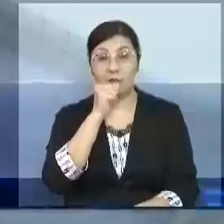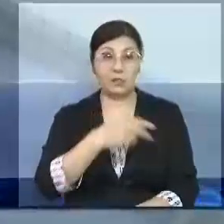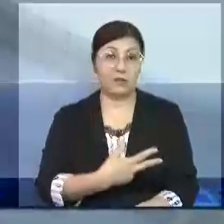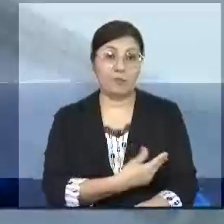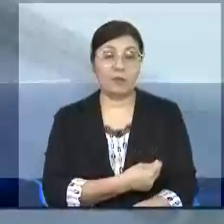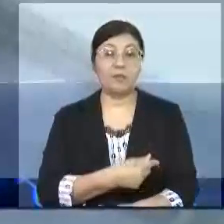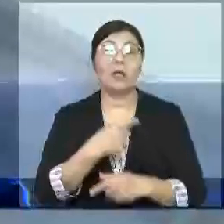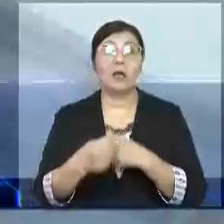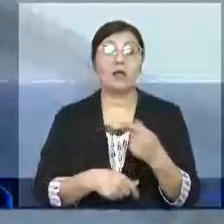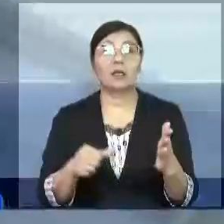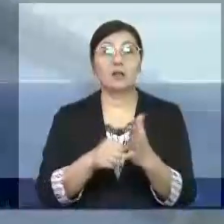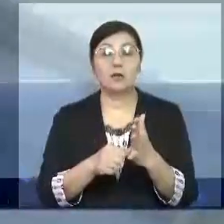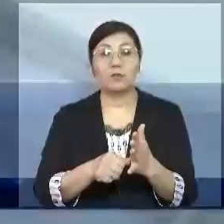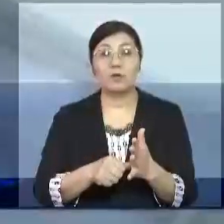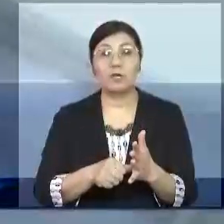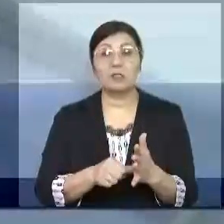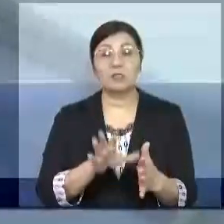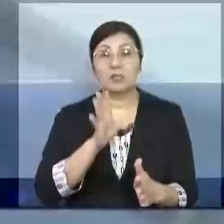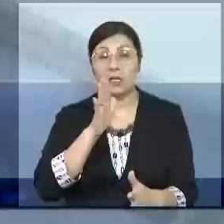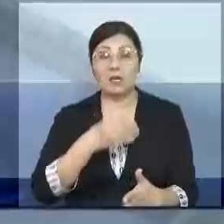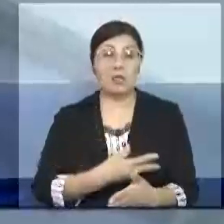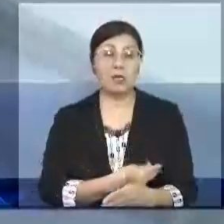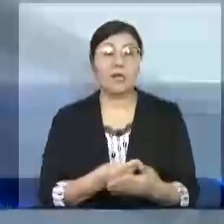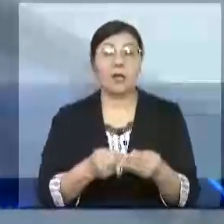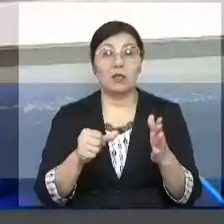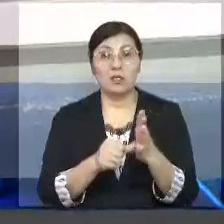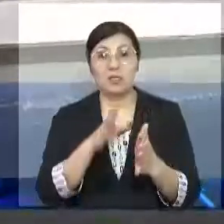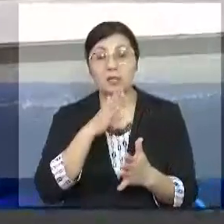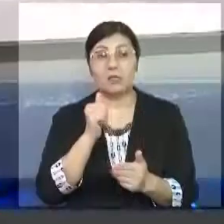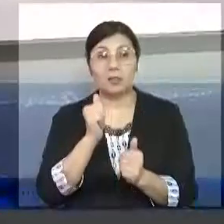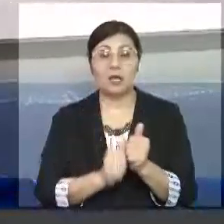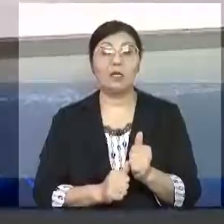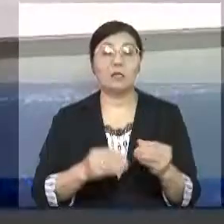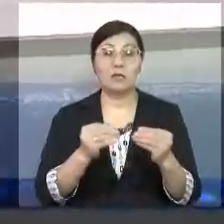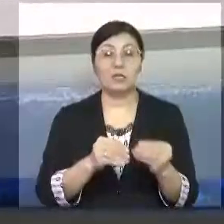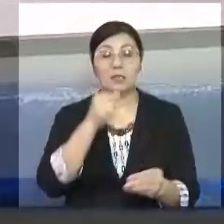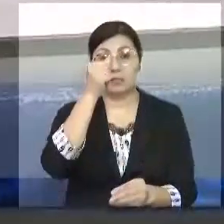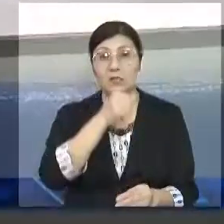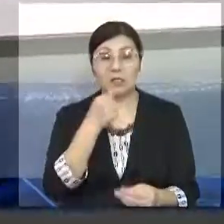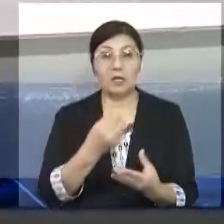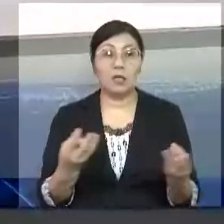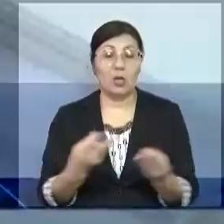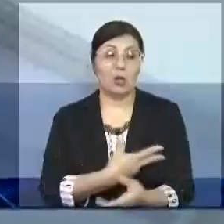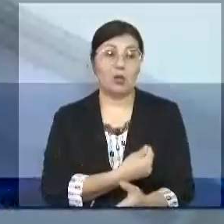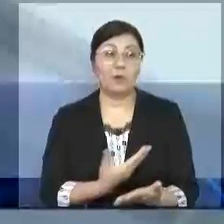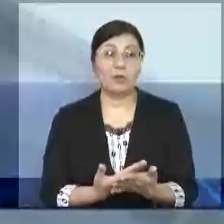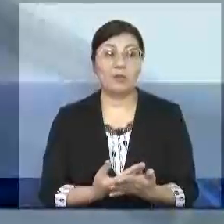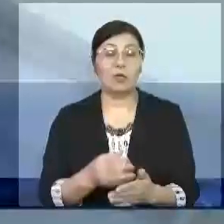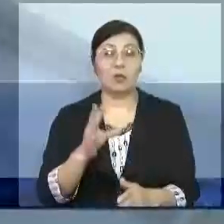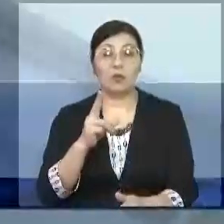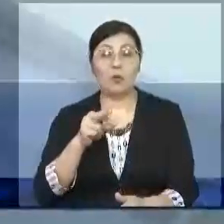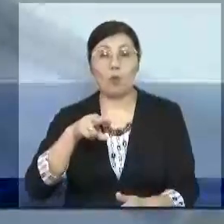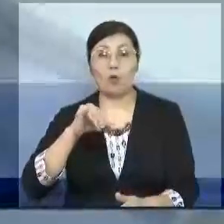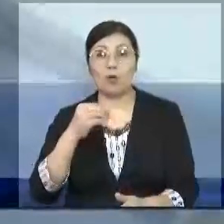18. Затем 6 лет, 16 лет и каждые 10 лет. Надо сказать, что коклюш – это острое